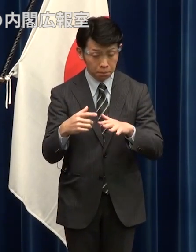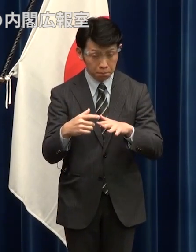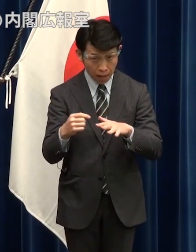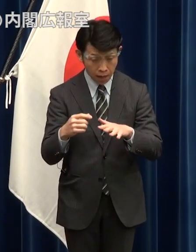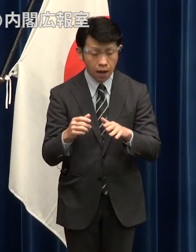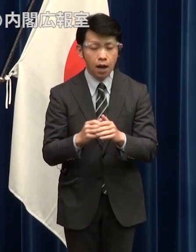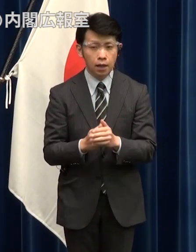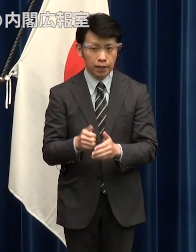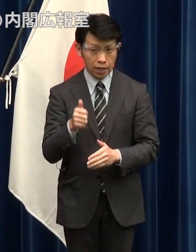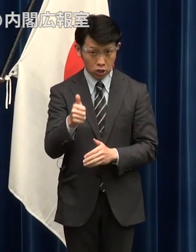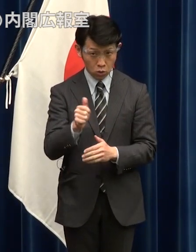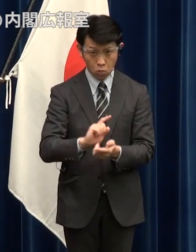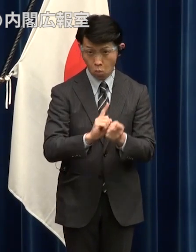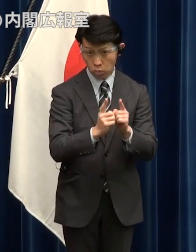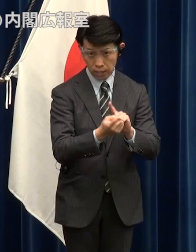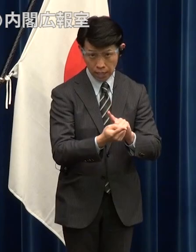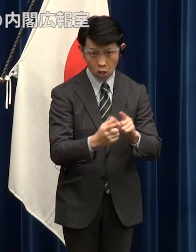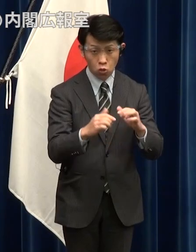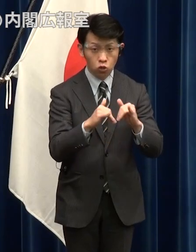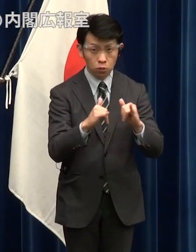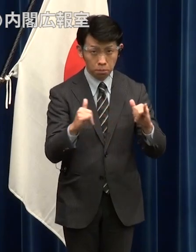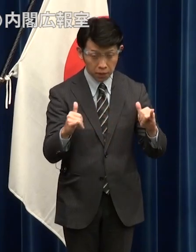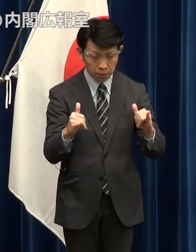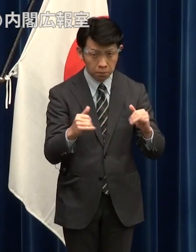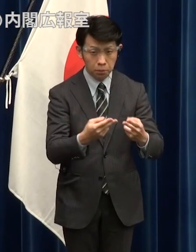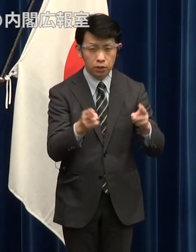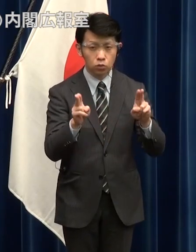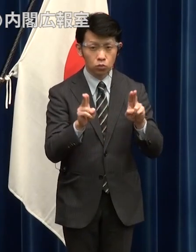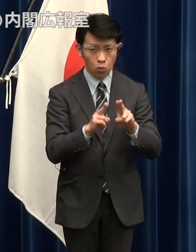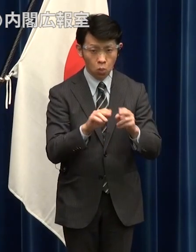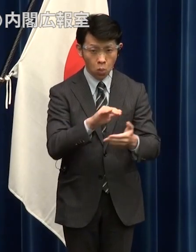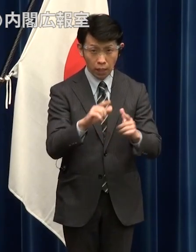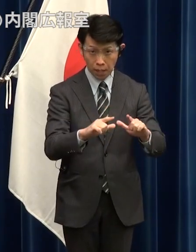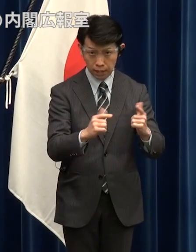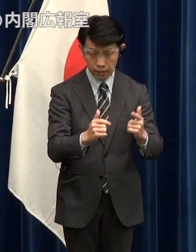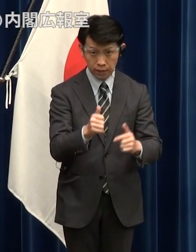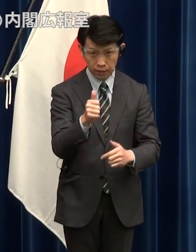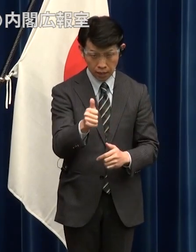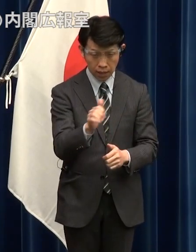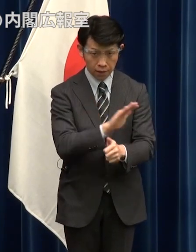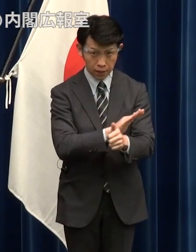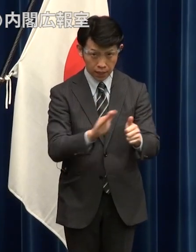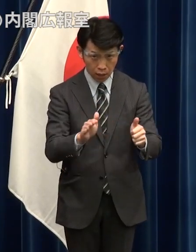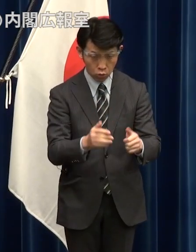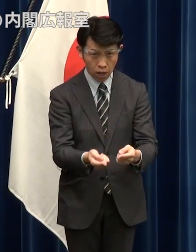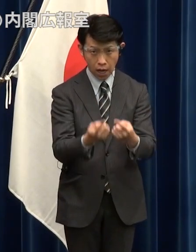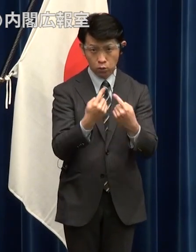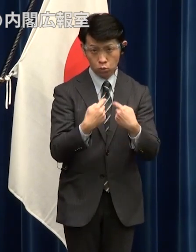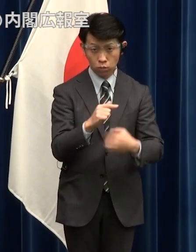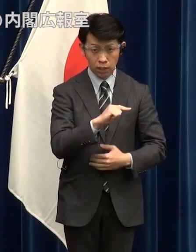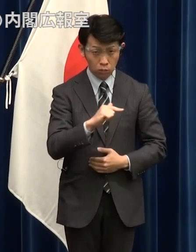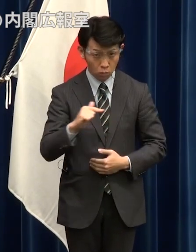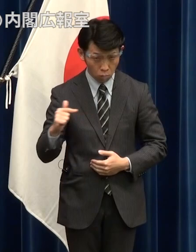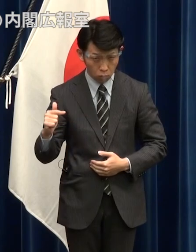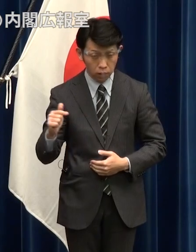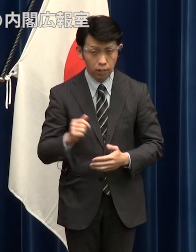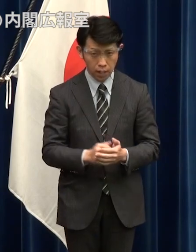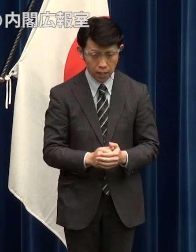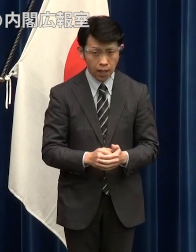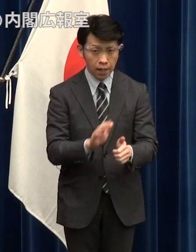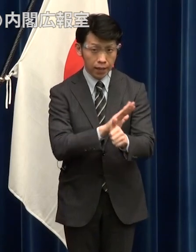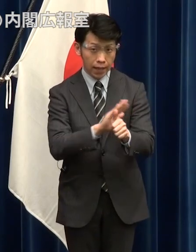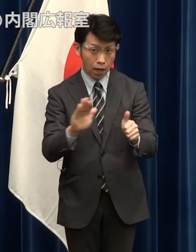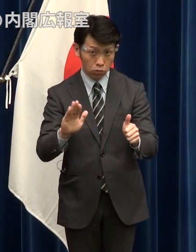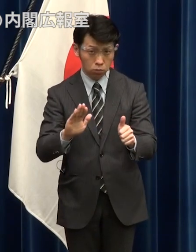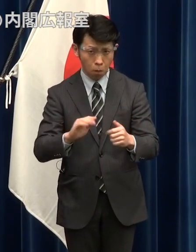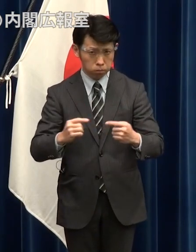もしくは国民民主党の玉木代表の入閣も含めたこの内閣改造を行うことで、この体制の立て直し